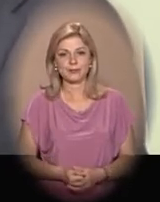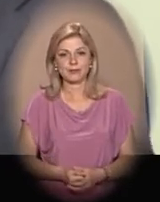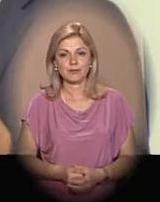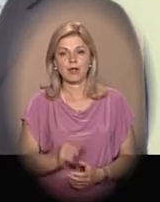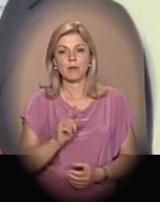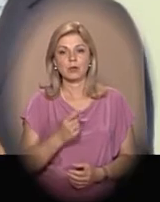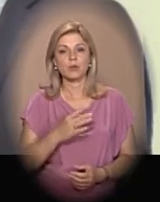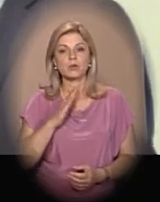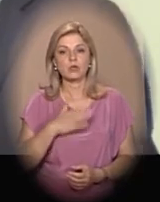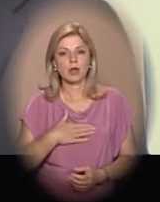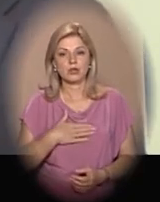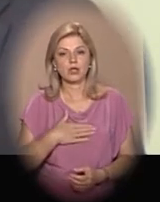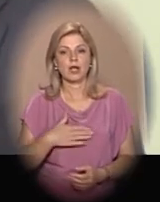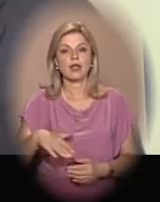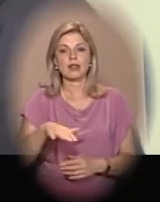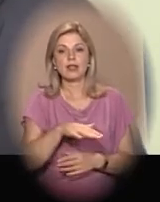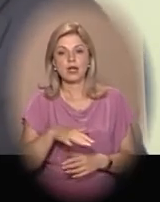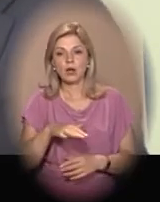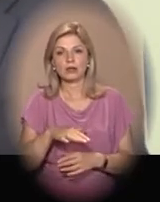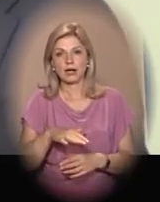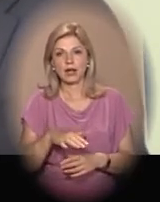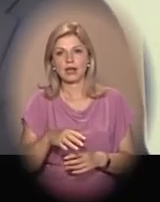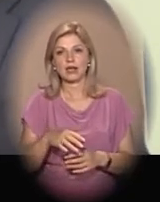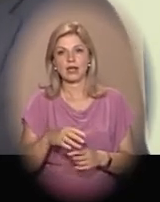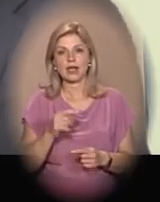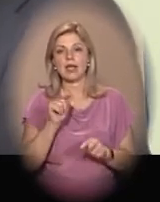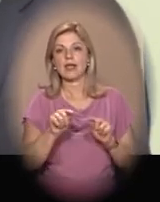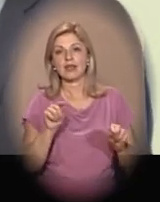Тому що наші територіальні єдиниці,